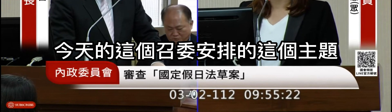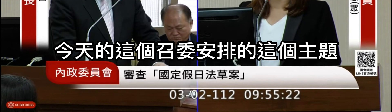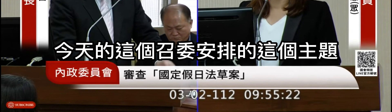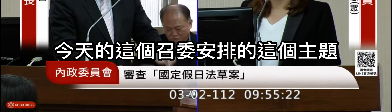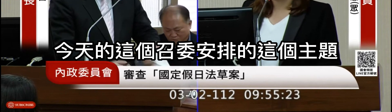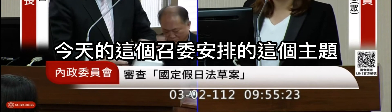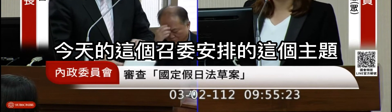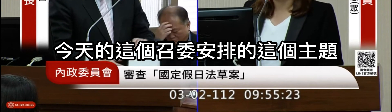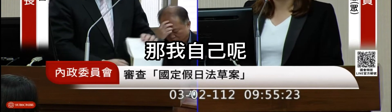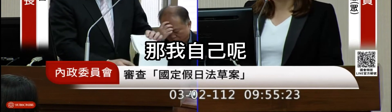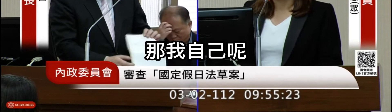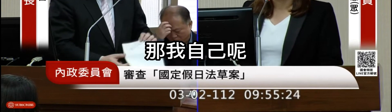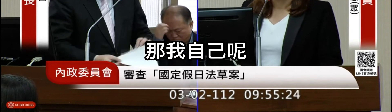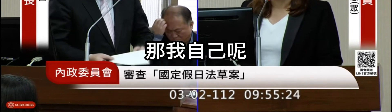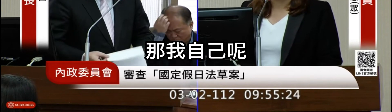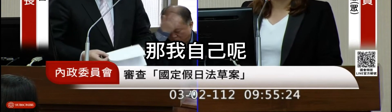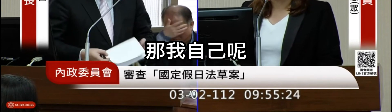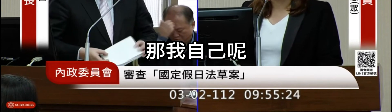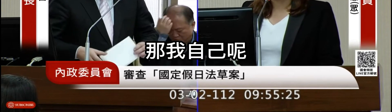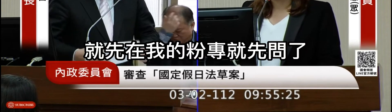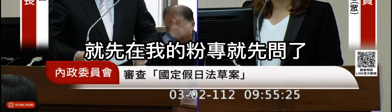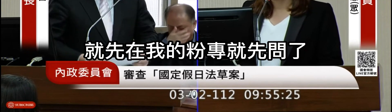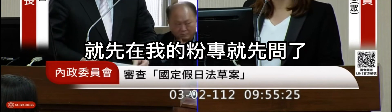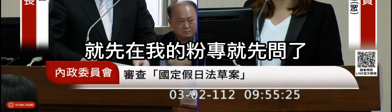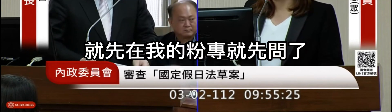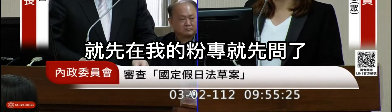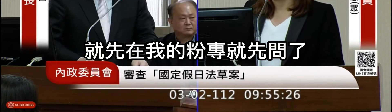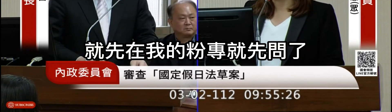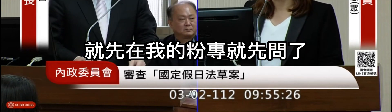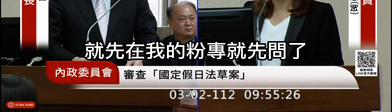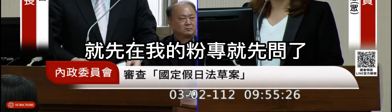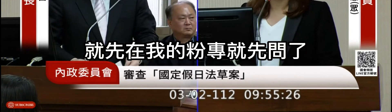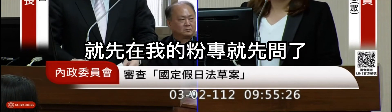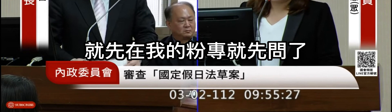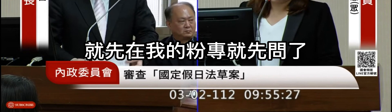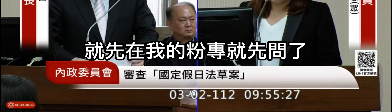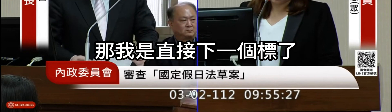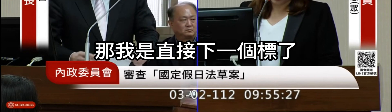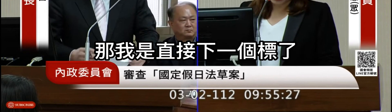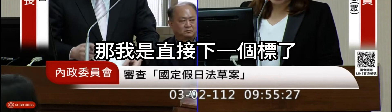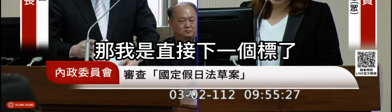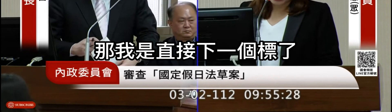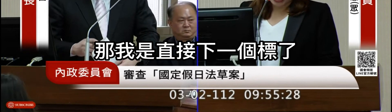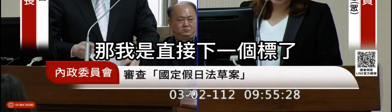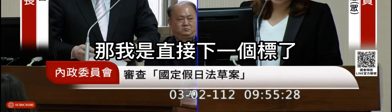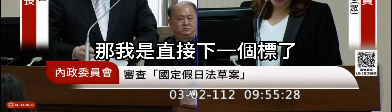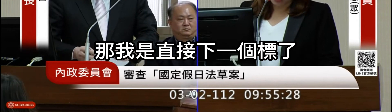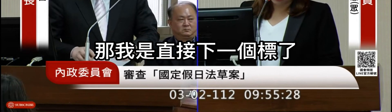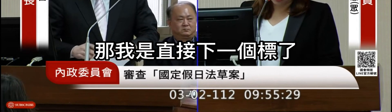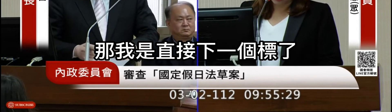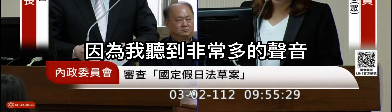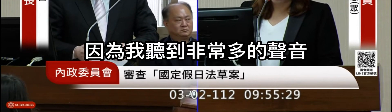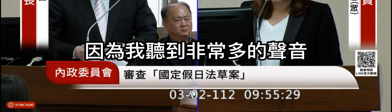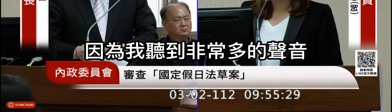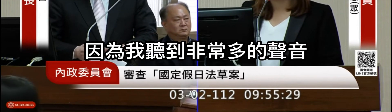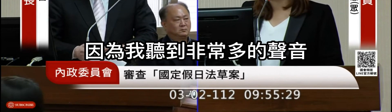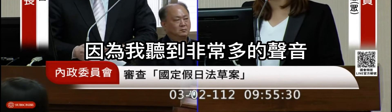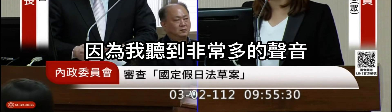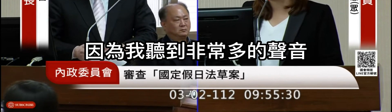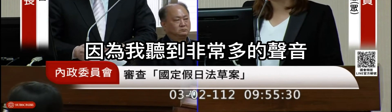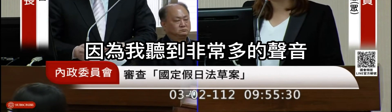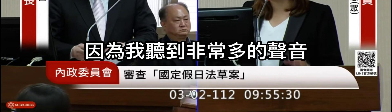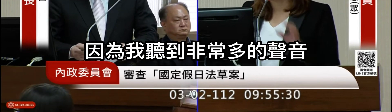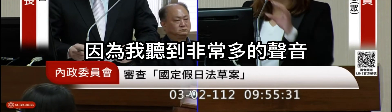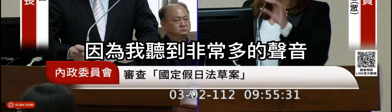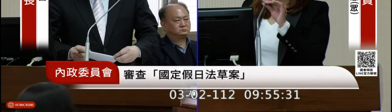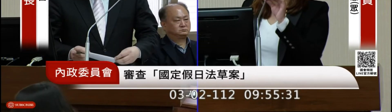委安排的这个主题哈，那我自己呢就先在我的粉专就先问了哈。那我是直接下一个标了哈，因为我听到非常